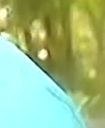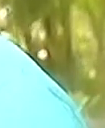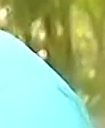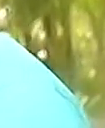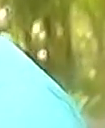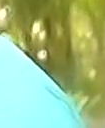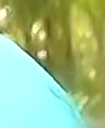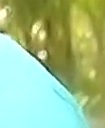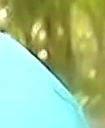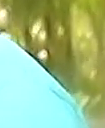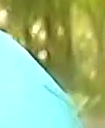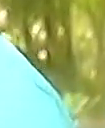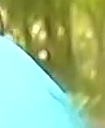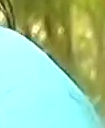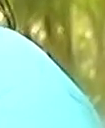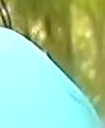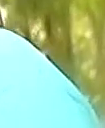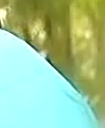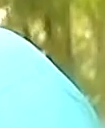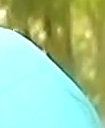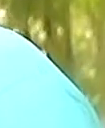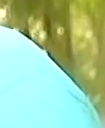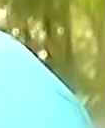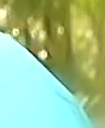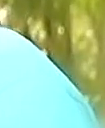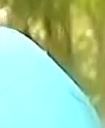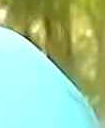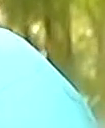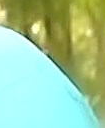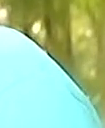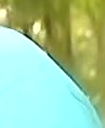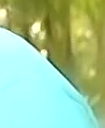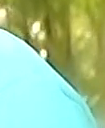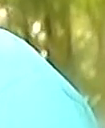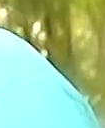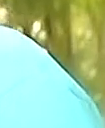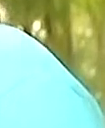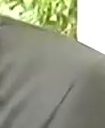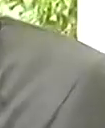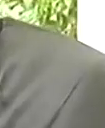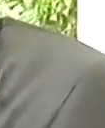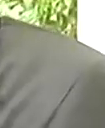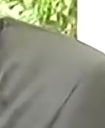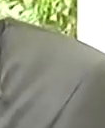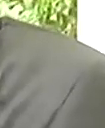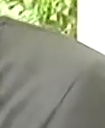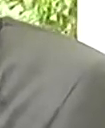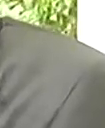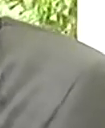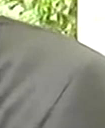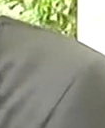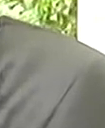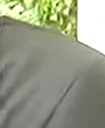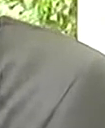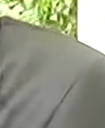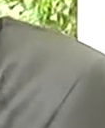ให้มันนำไปสู่ความมั่นคงนะคะในวิถีชีวิตของพวกเราแล้วก็เพื่อลูกเพื่อหลานของเราในอนาคต ดังนั้นเนี่ยสิ่งตรงนี้ผม